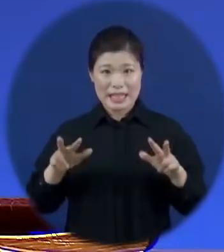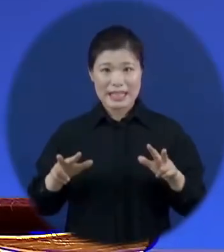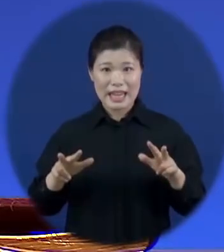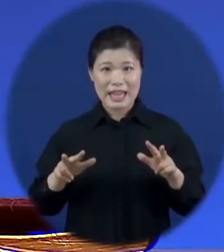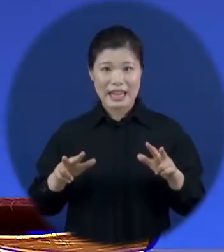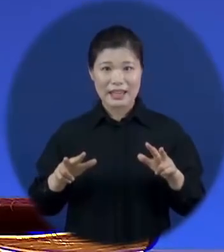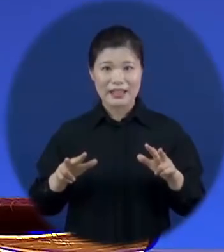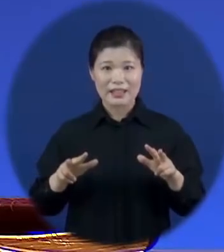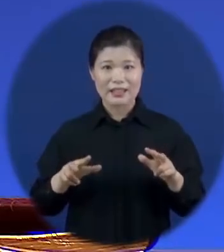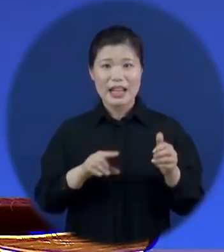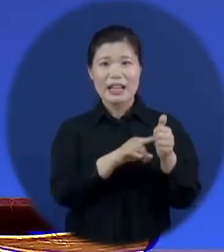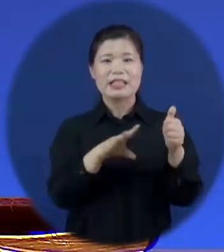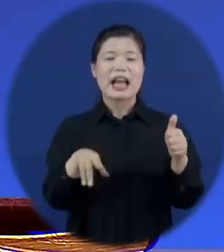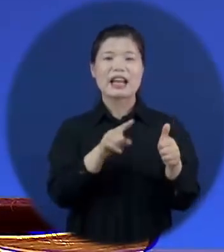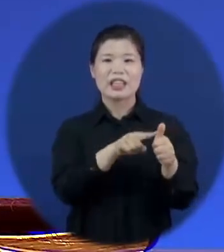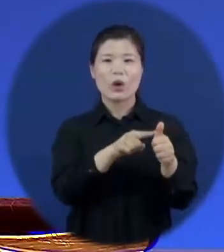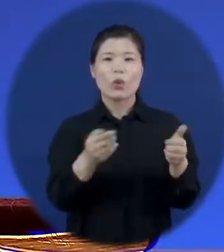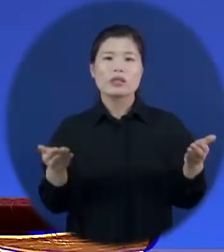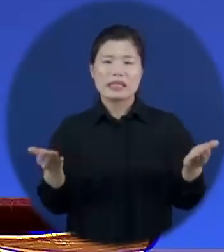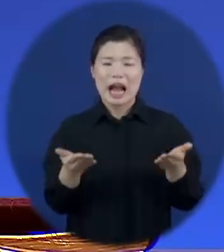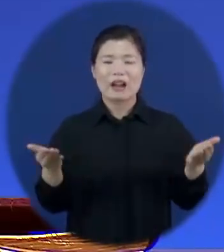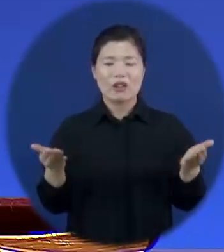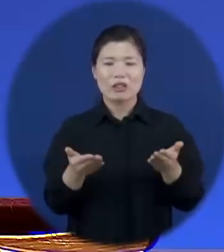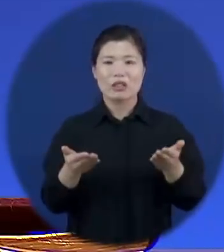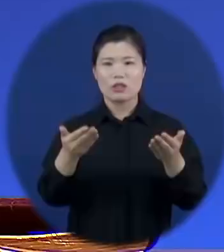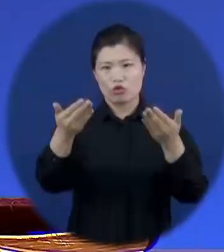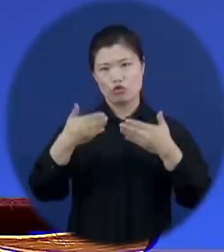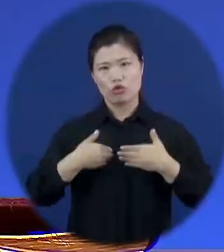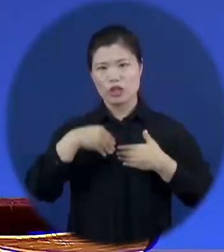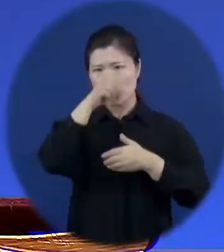이제 삭개오 사건이 주는 교훈을 좀 살펴보십시다.